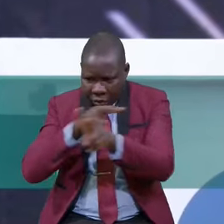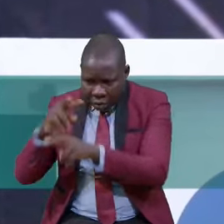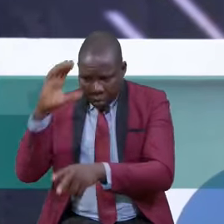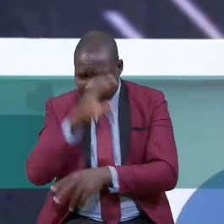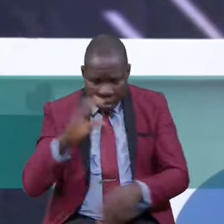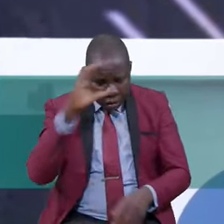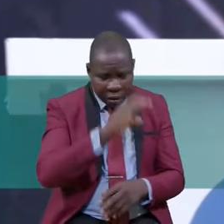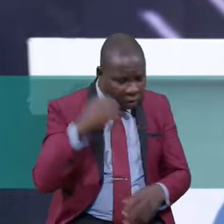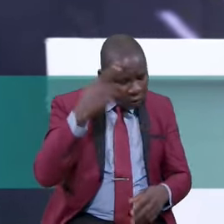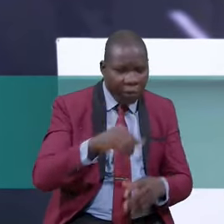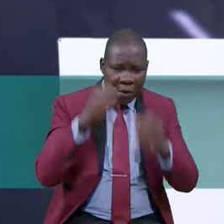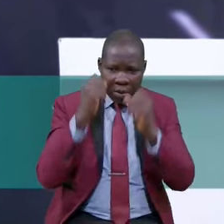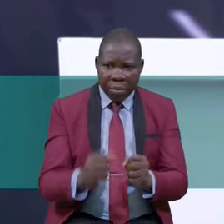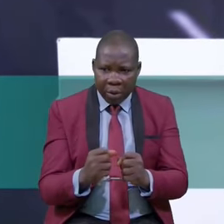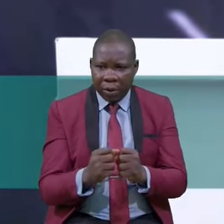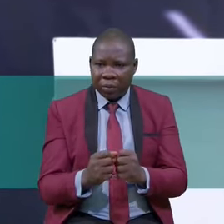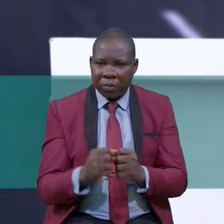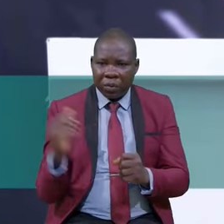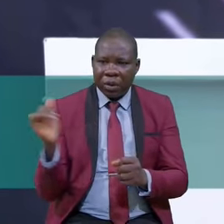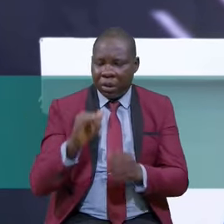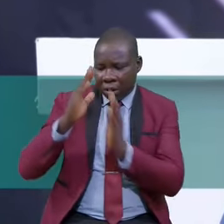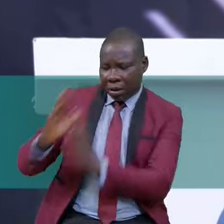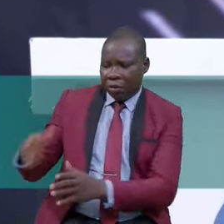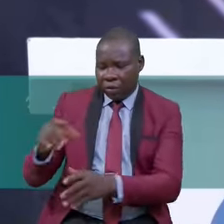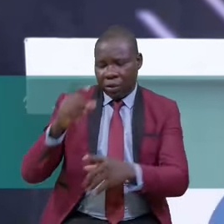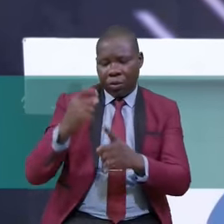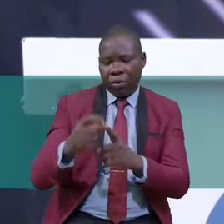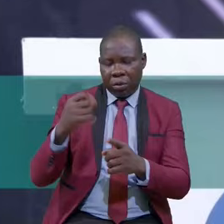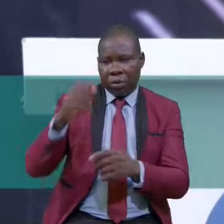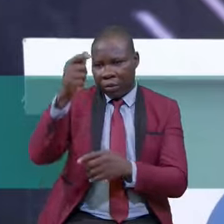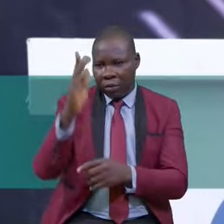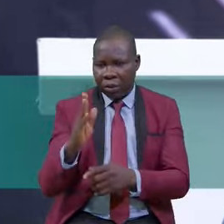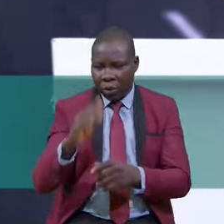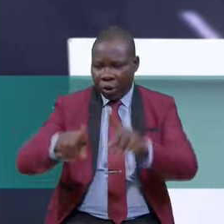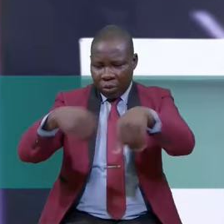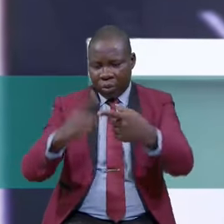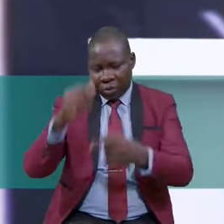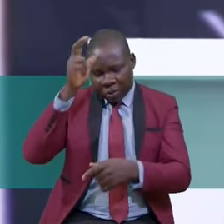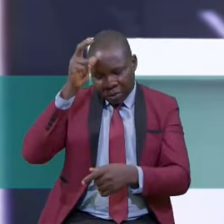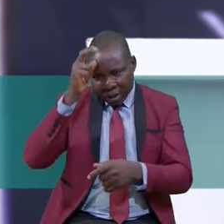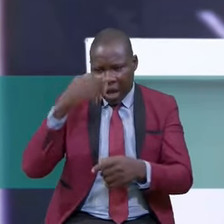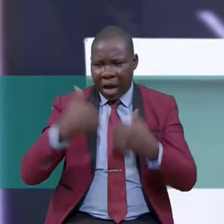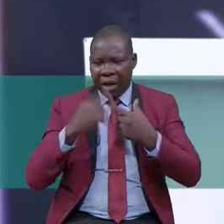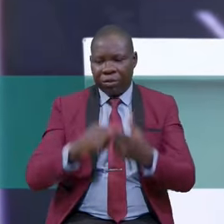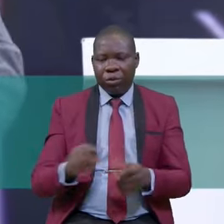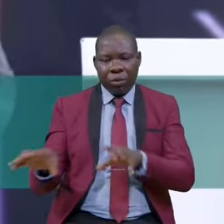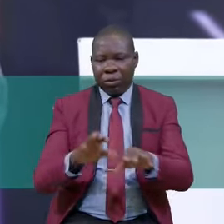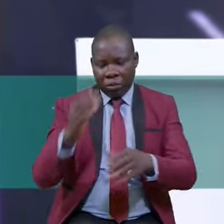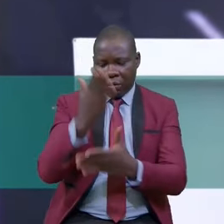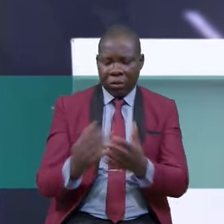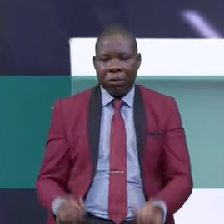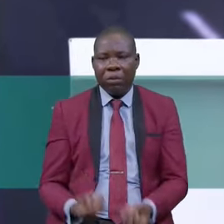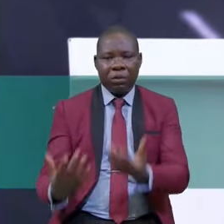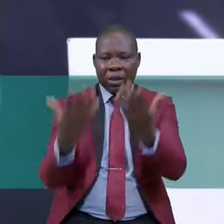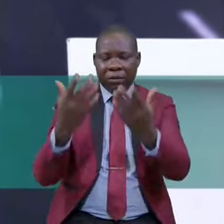de Dieu. Satan, l'ennemi de Dieu, et tu vas à lui pour faire des rituels. Il faut tuer quelque chose,